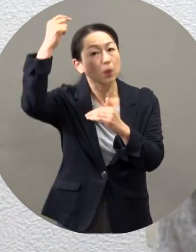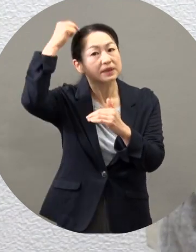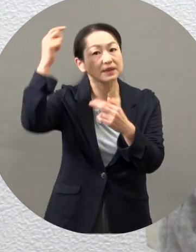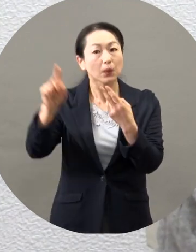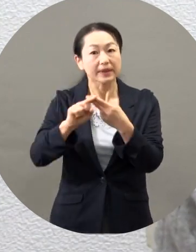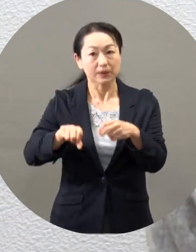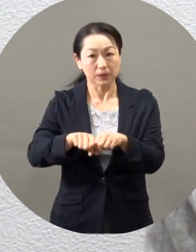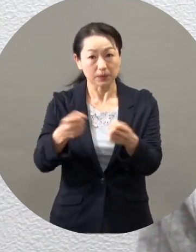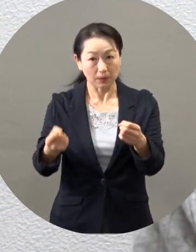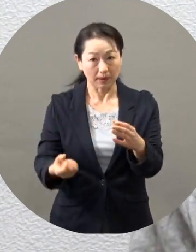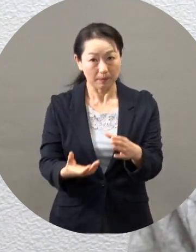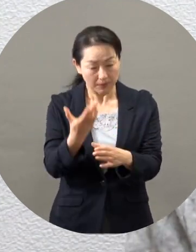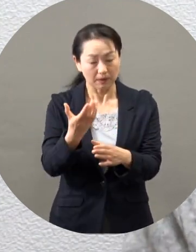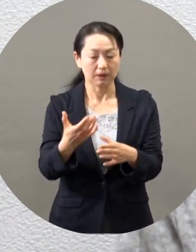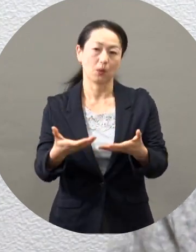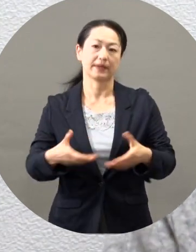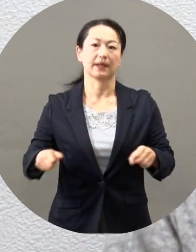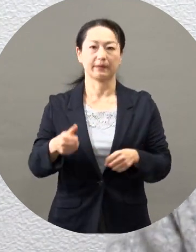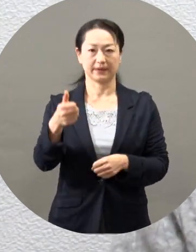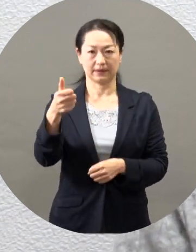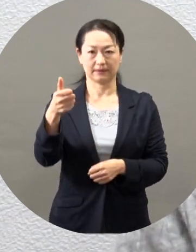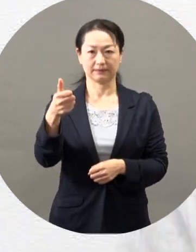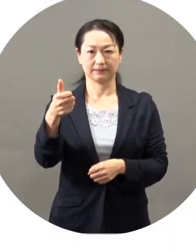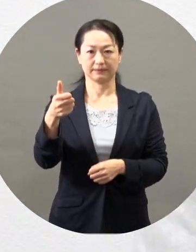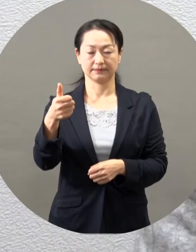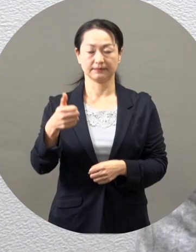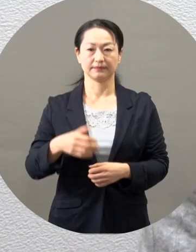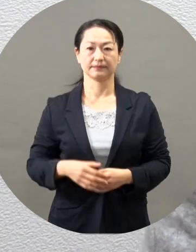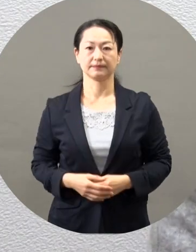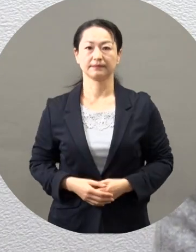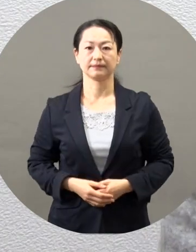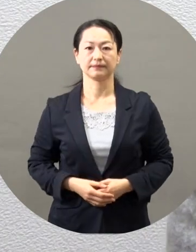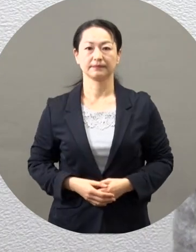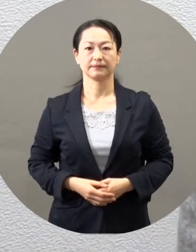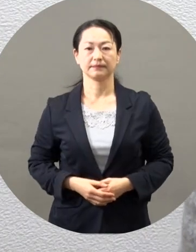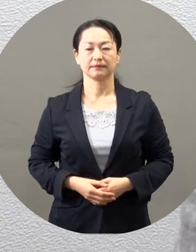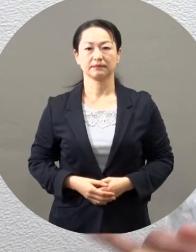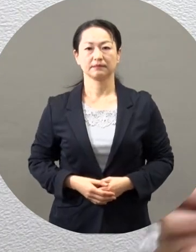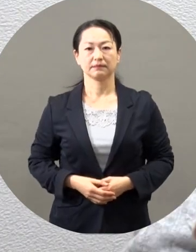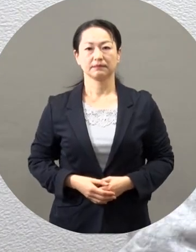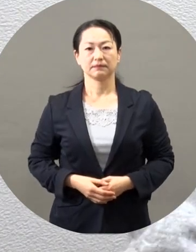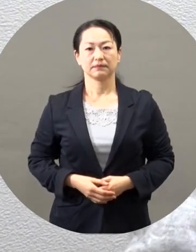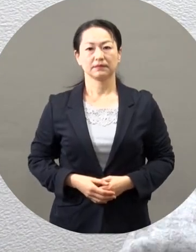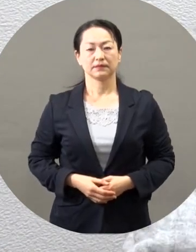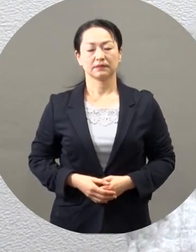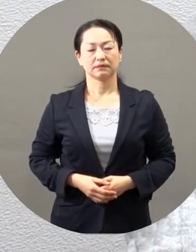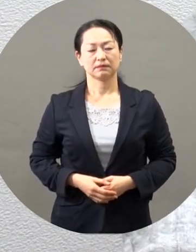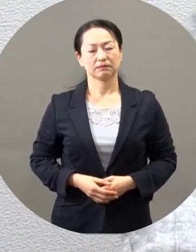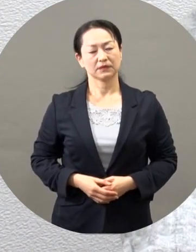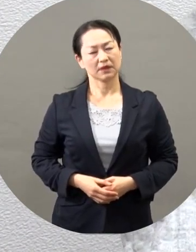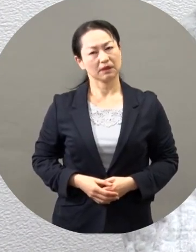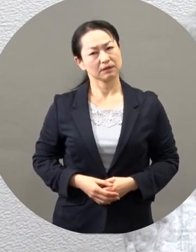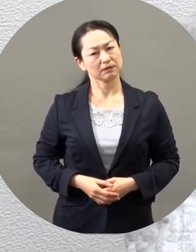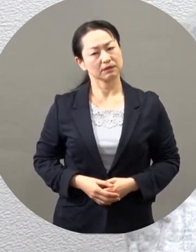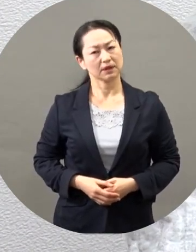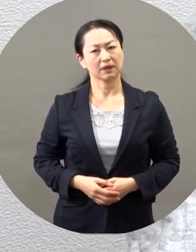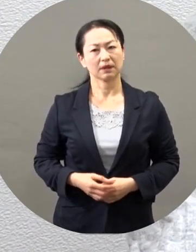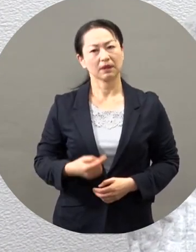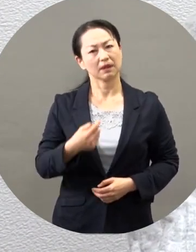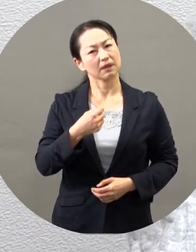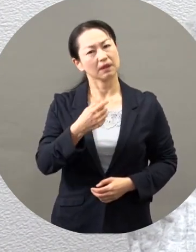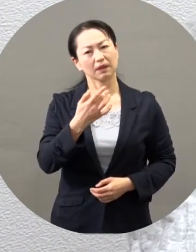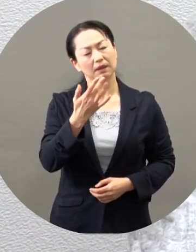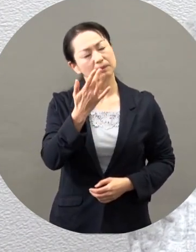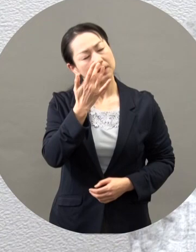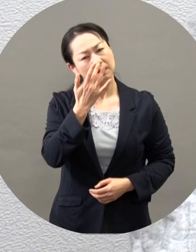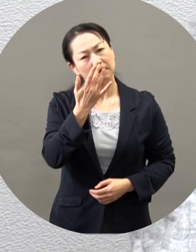機能障害を発症した渡さんえ全然自分は